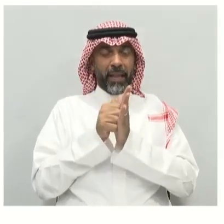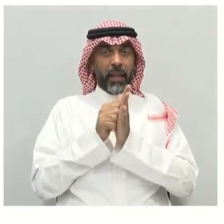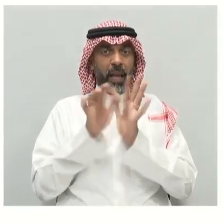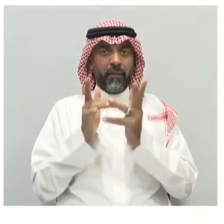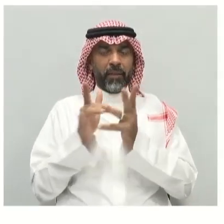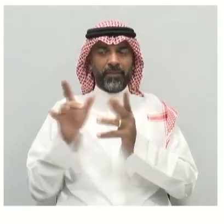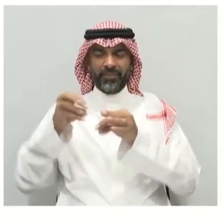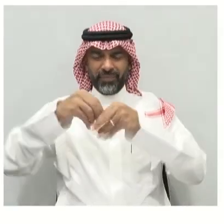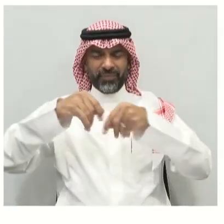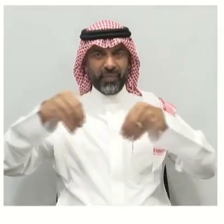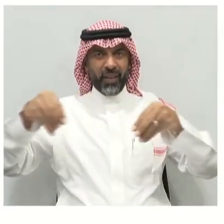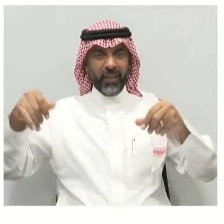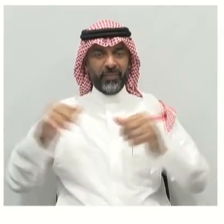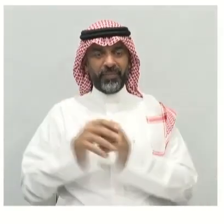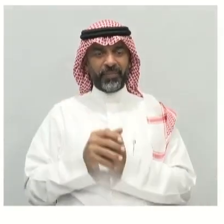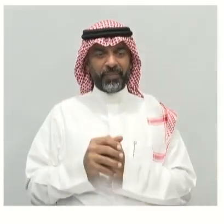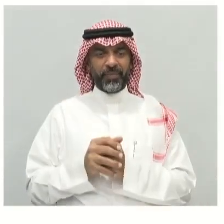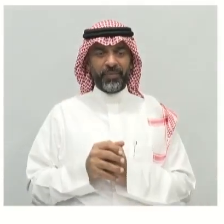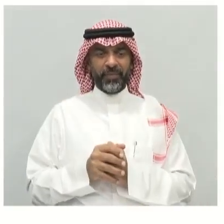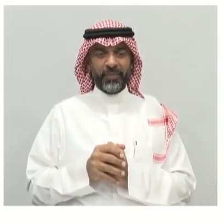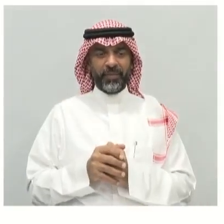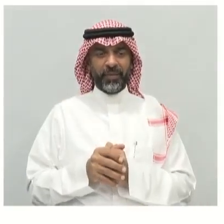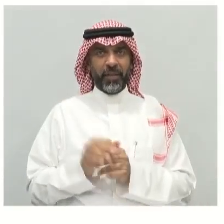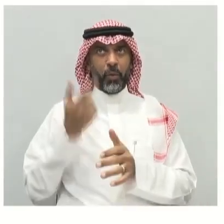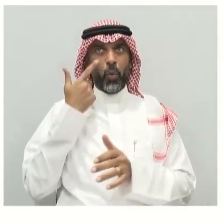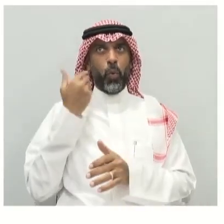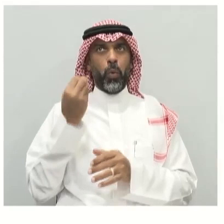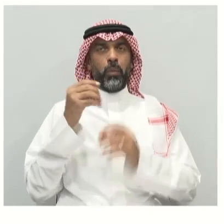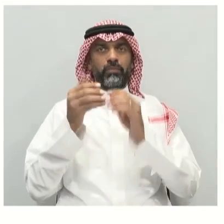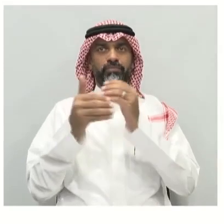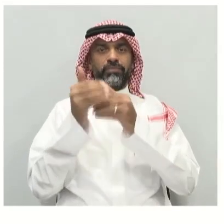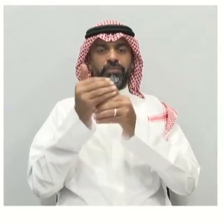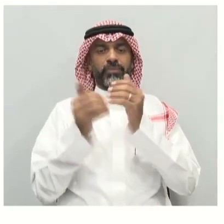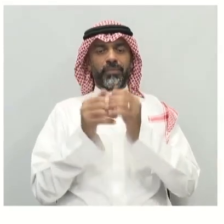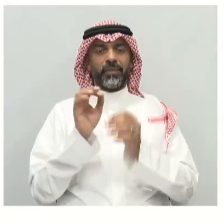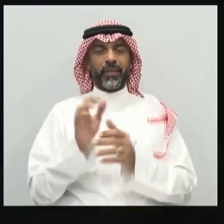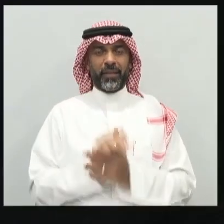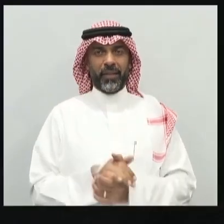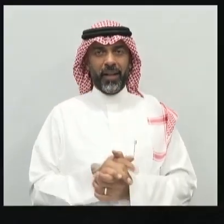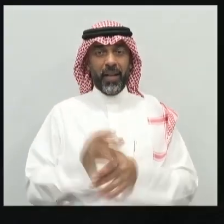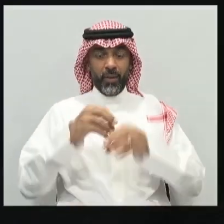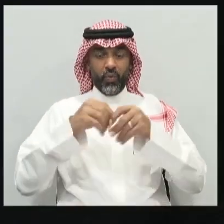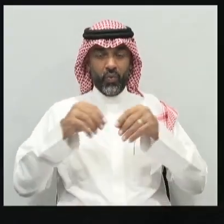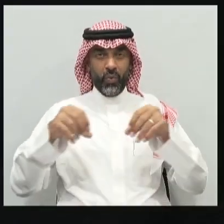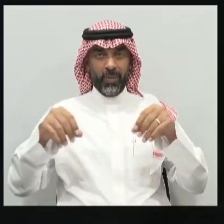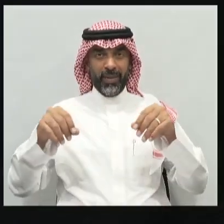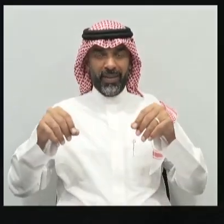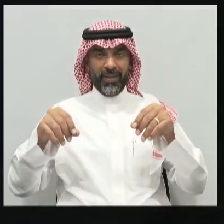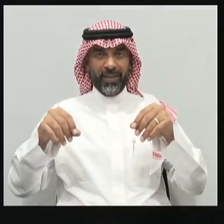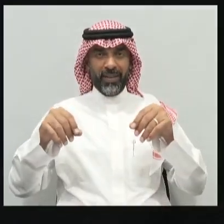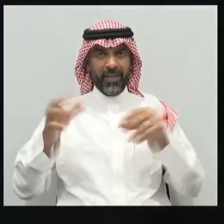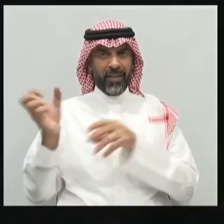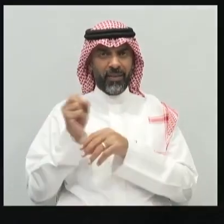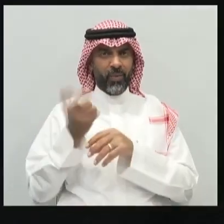فيه المنازل طيب ويجمل فيه البيوت اذا التربه الرمل من